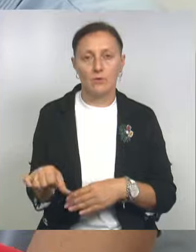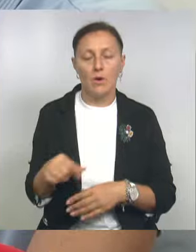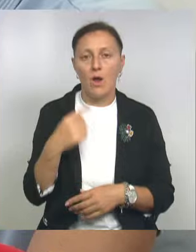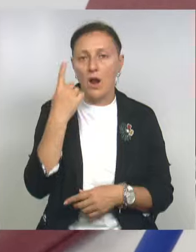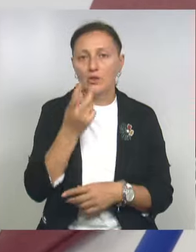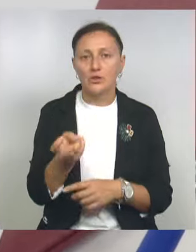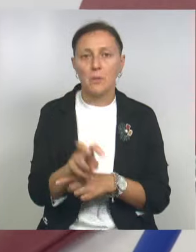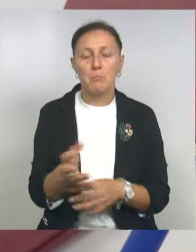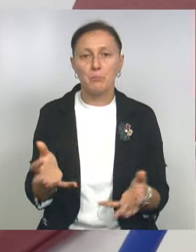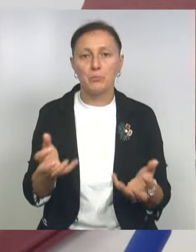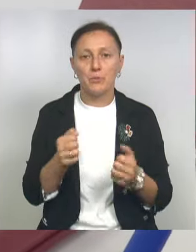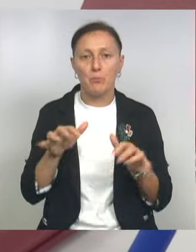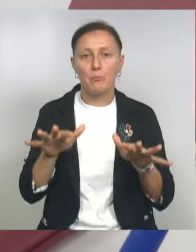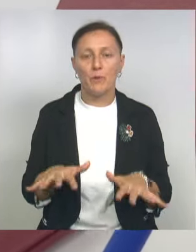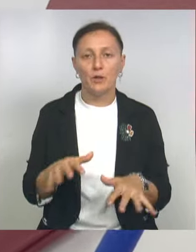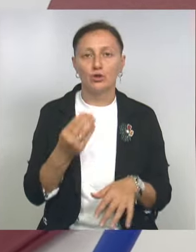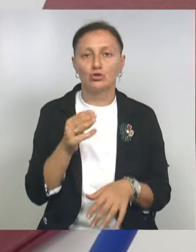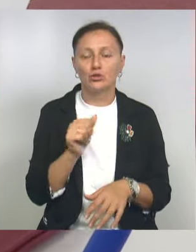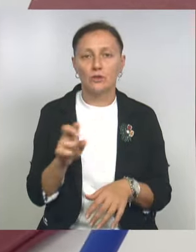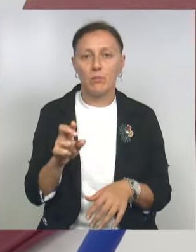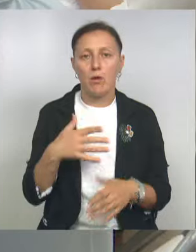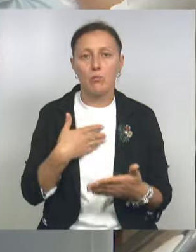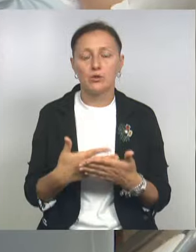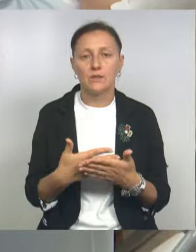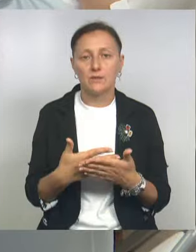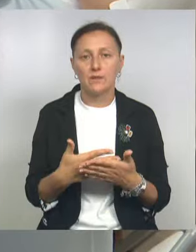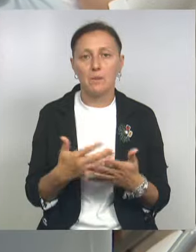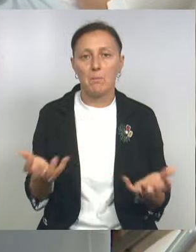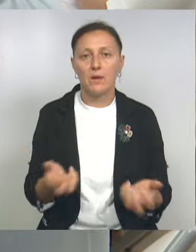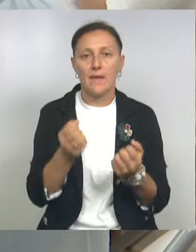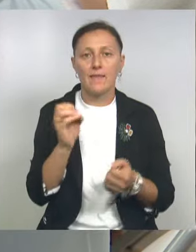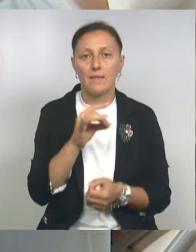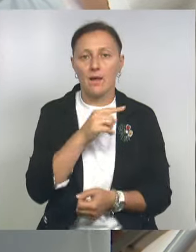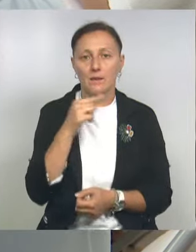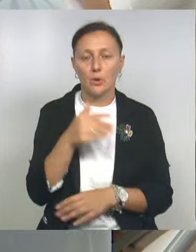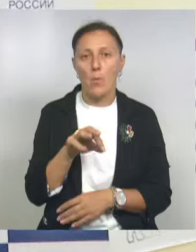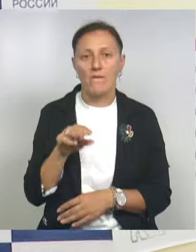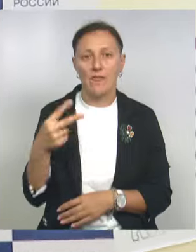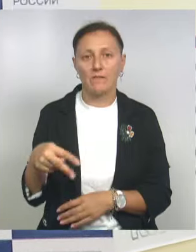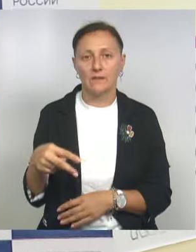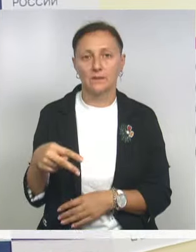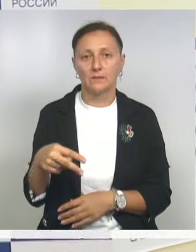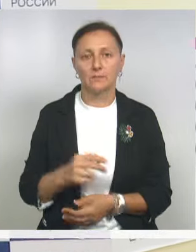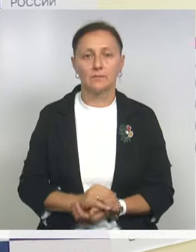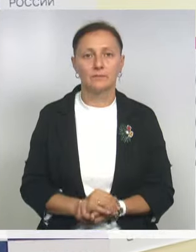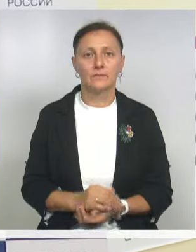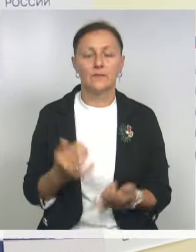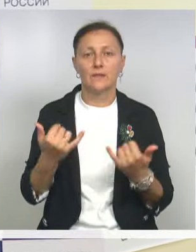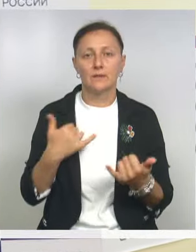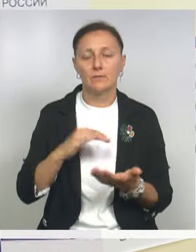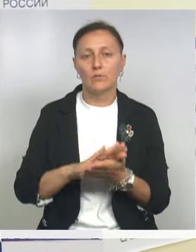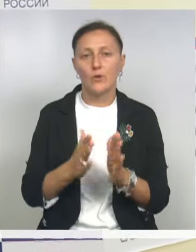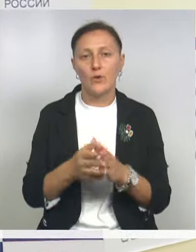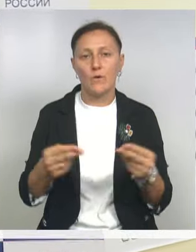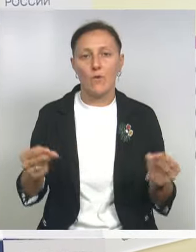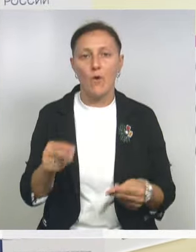организовали в Белгороде на базе штаба общественной поддержки партии Единая Россия по адресу Попова мы подписываем соглашение о